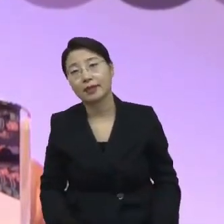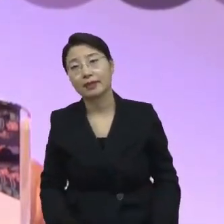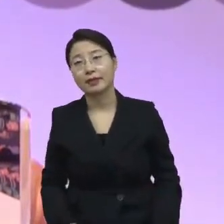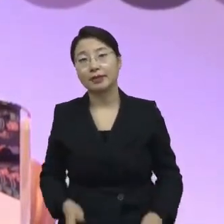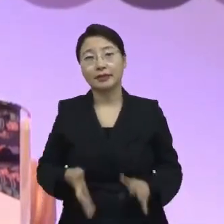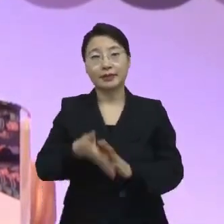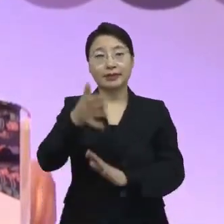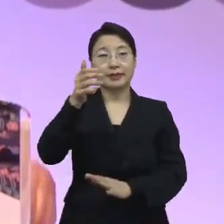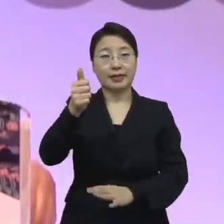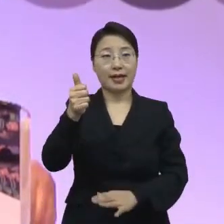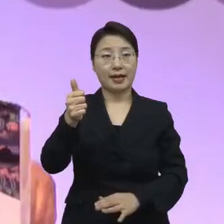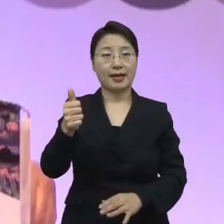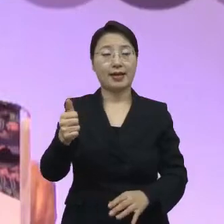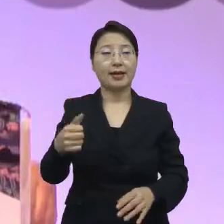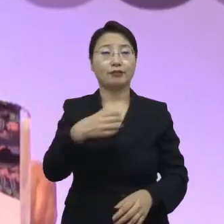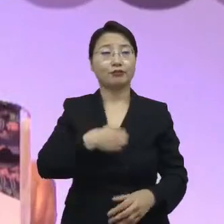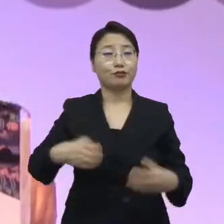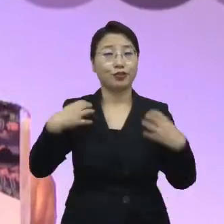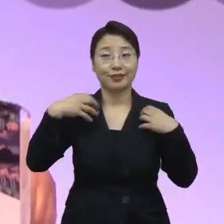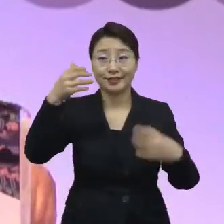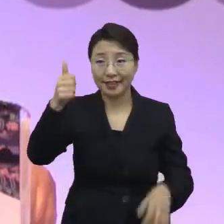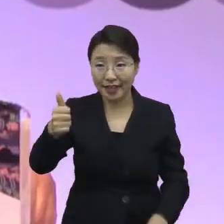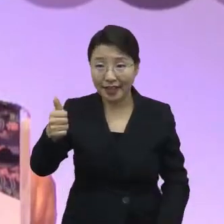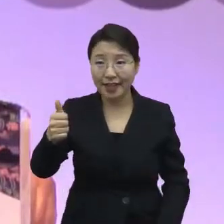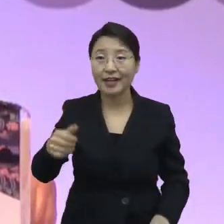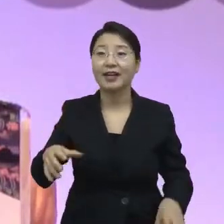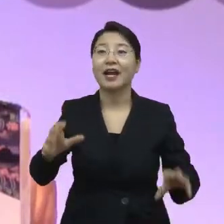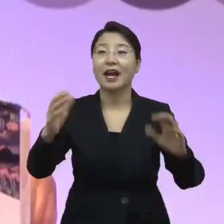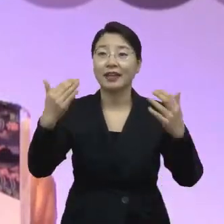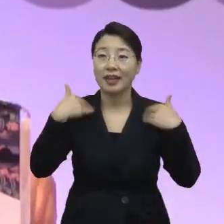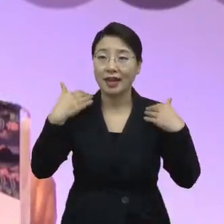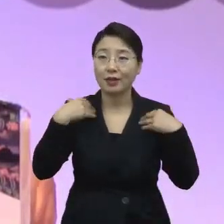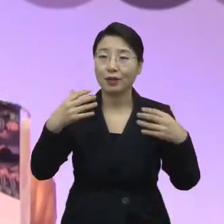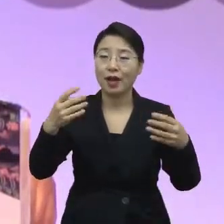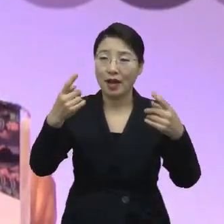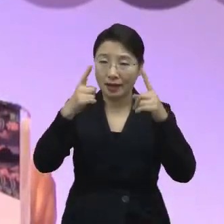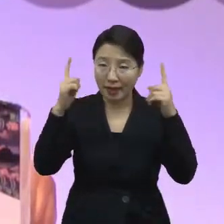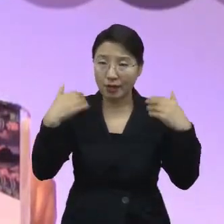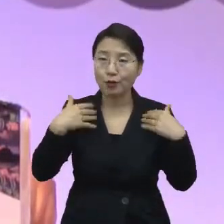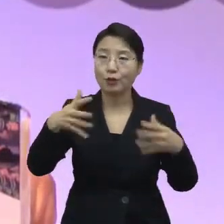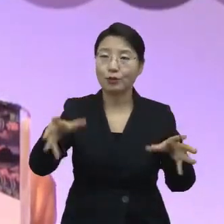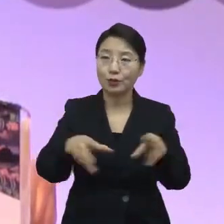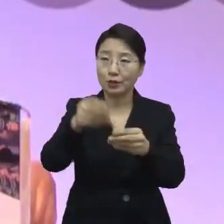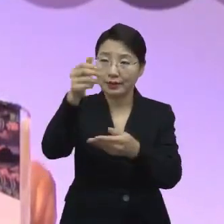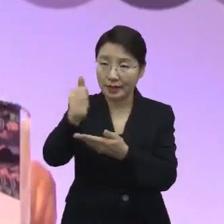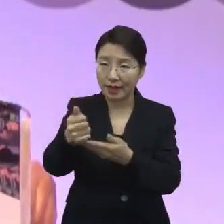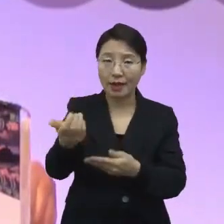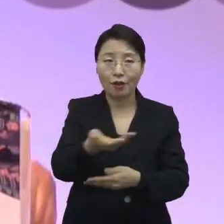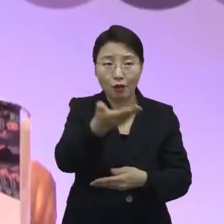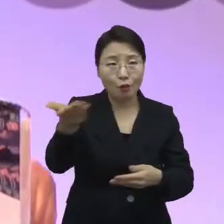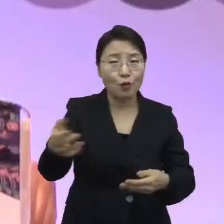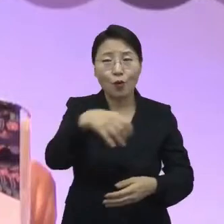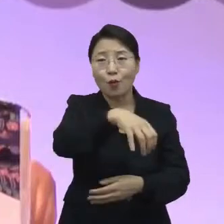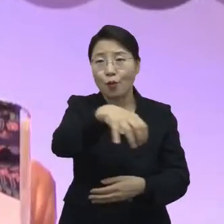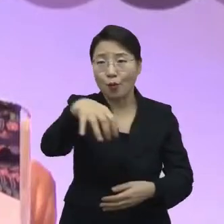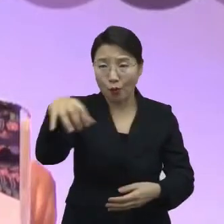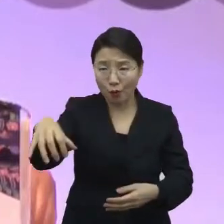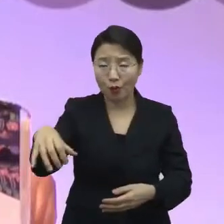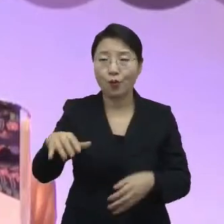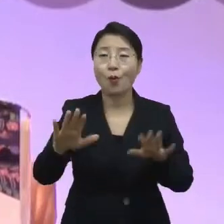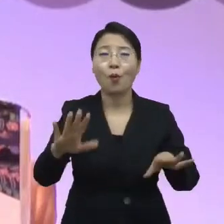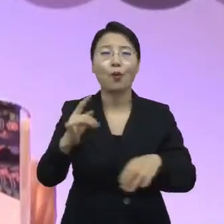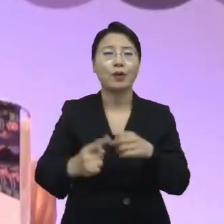시장님, 청장님, 또 이 자리에 계시는 총장님 모든 분들이 각자 자기 위치에서 올해